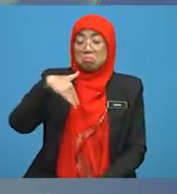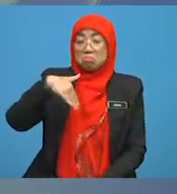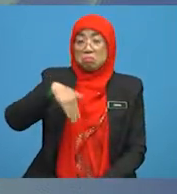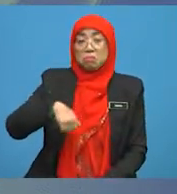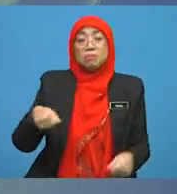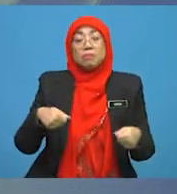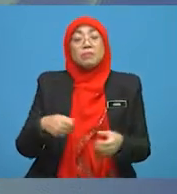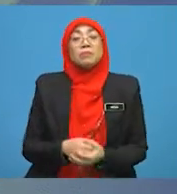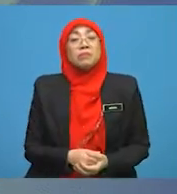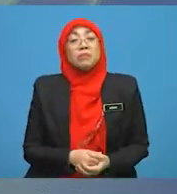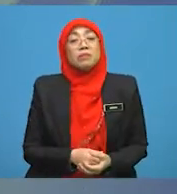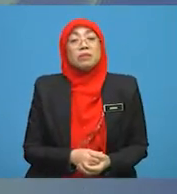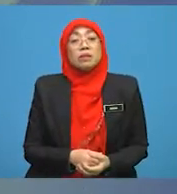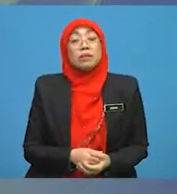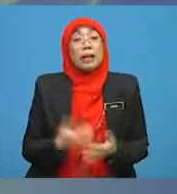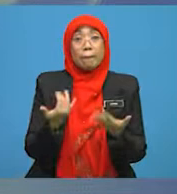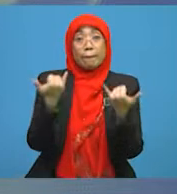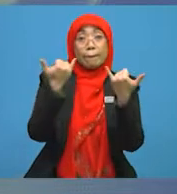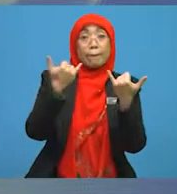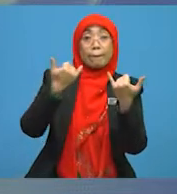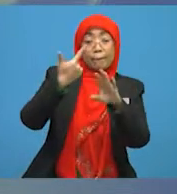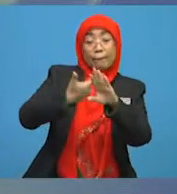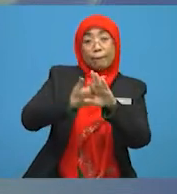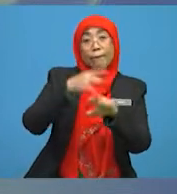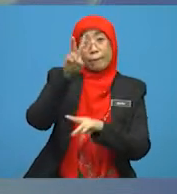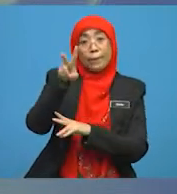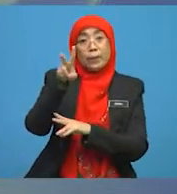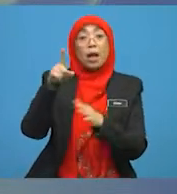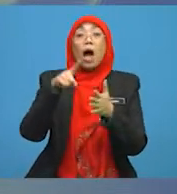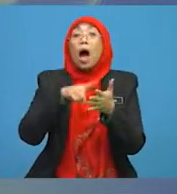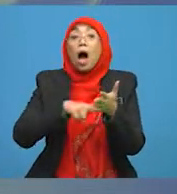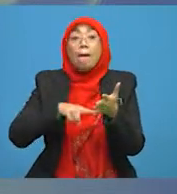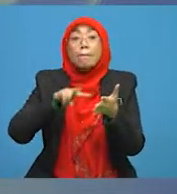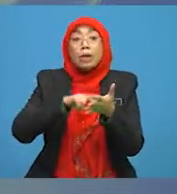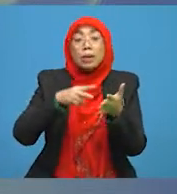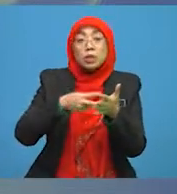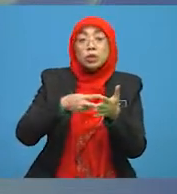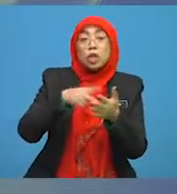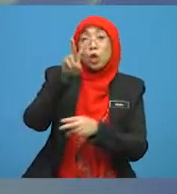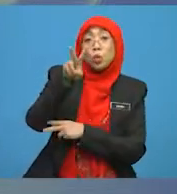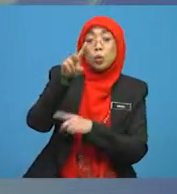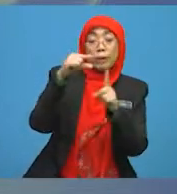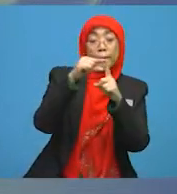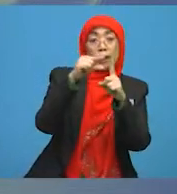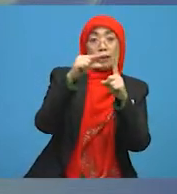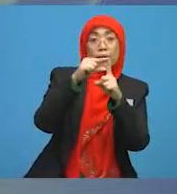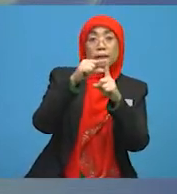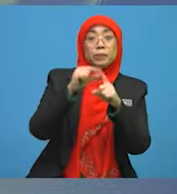2. Nyatakan dua mironim bagi holonim berikut.